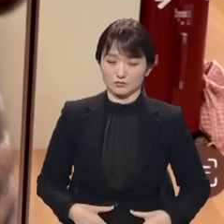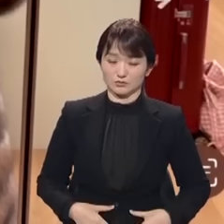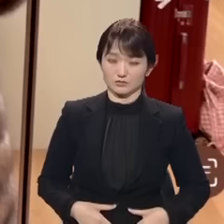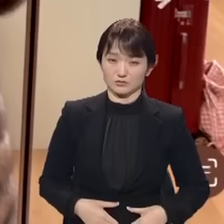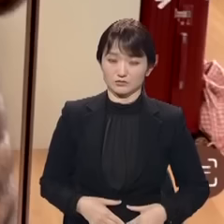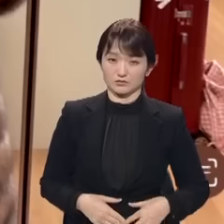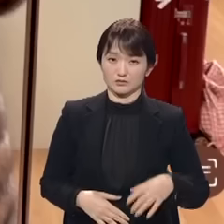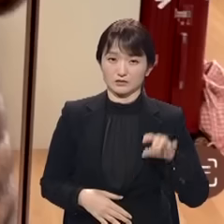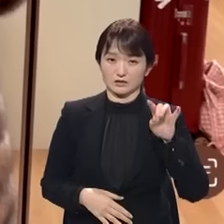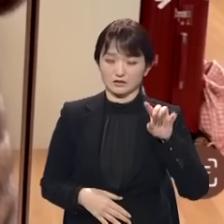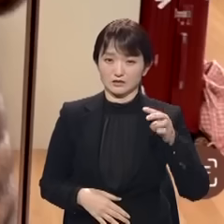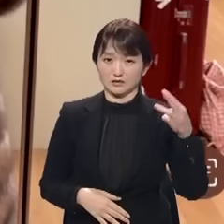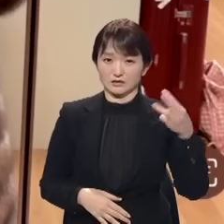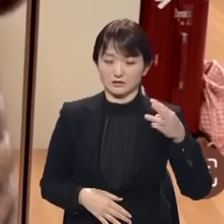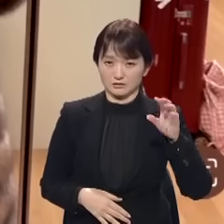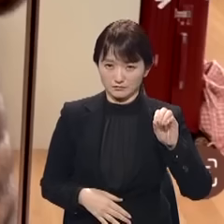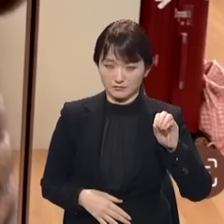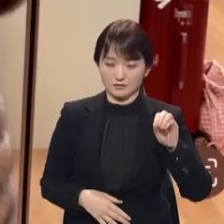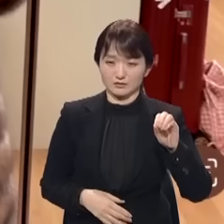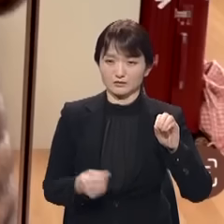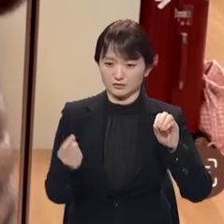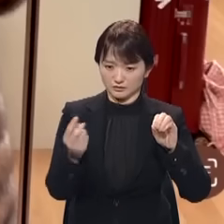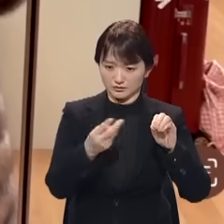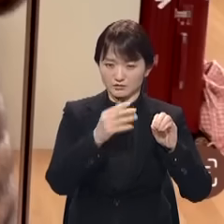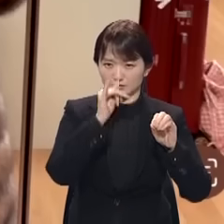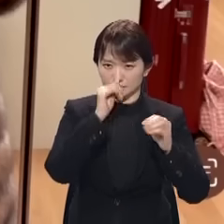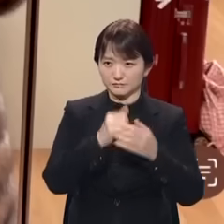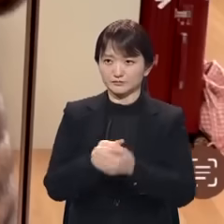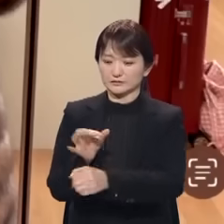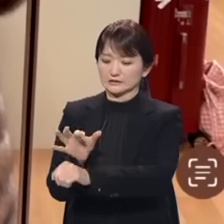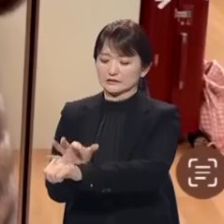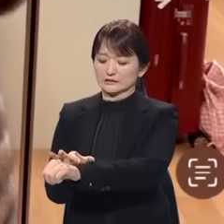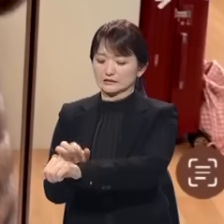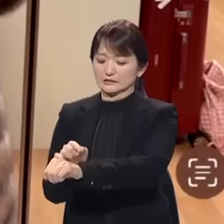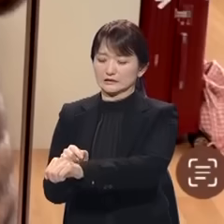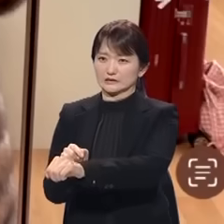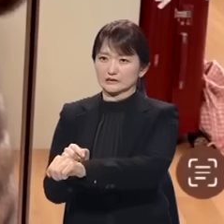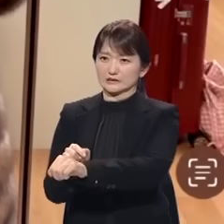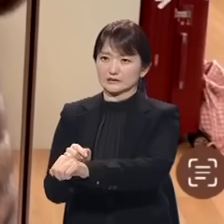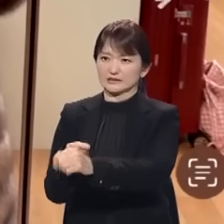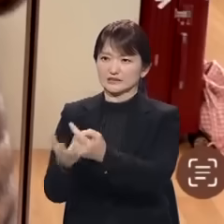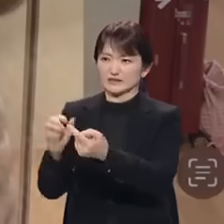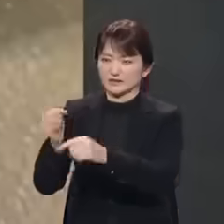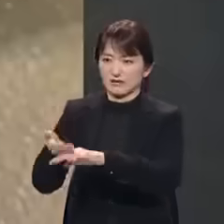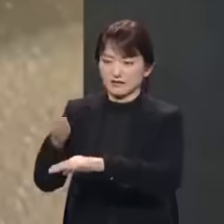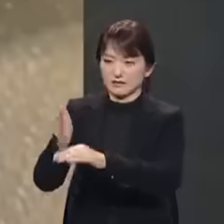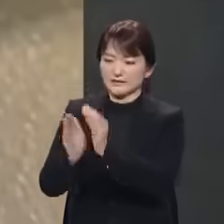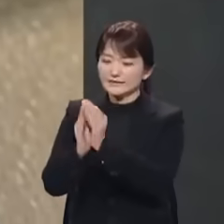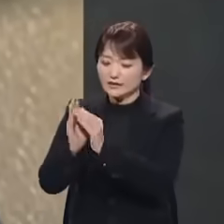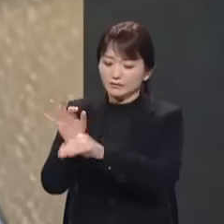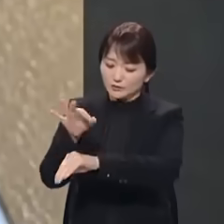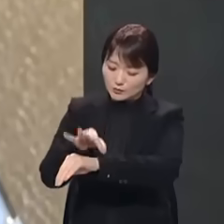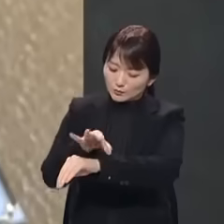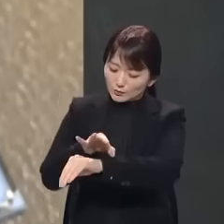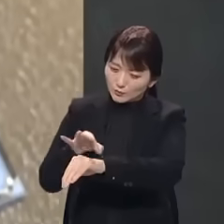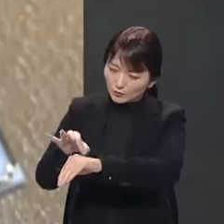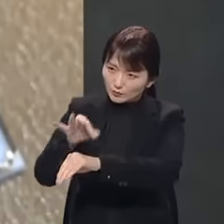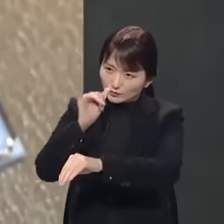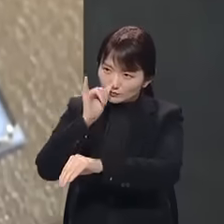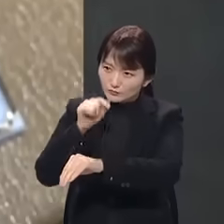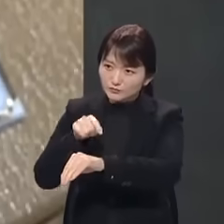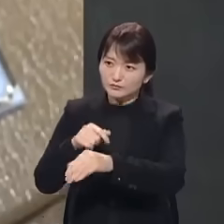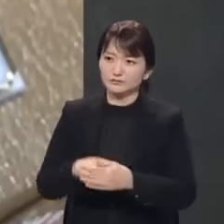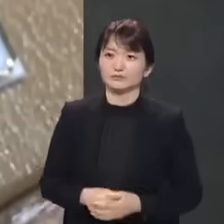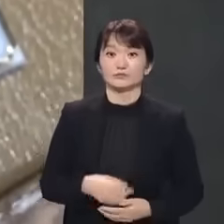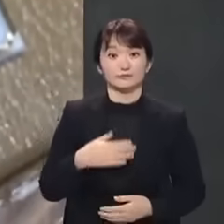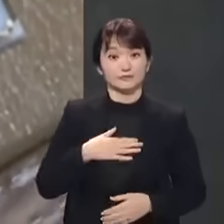있잖아요. 네, 그리고 이제 뭐 아까 우리 본 그 시계는 1억이 넘는 다이아가 박혀있는 그 시계였고 사람들한테도 나